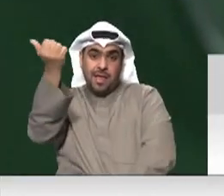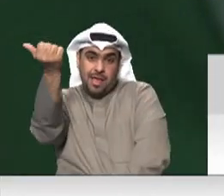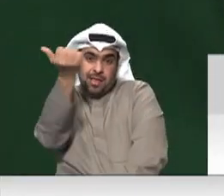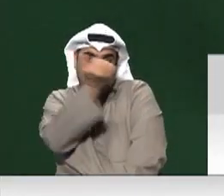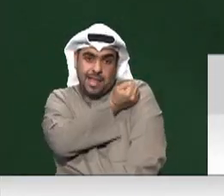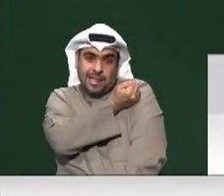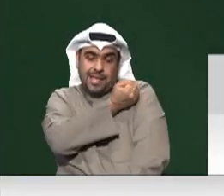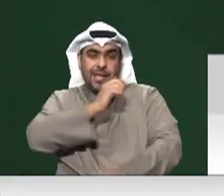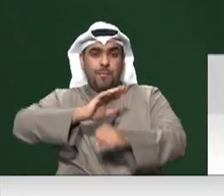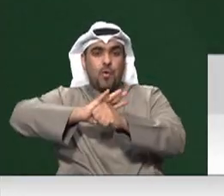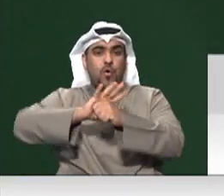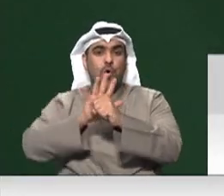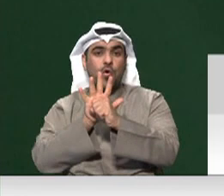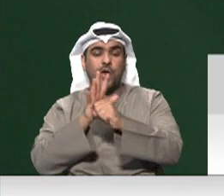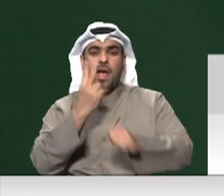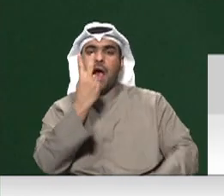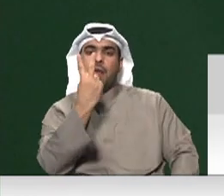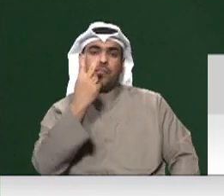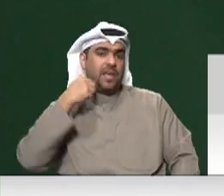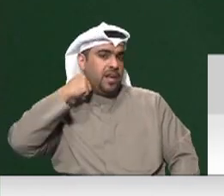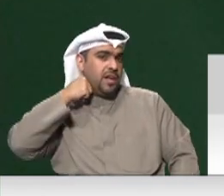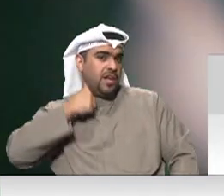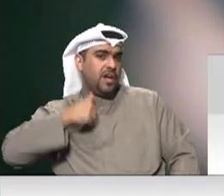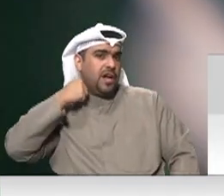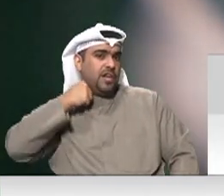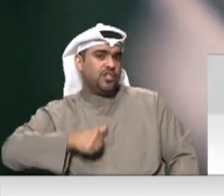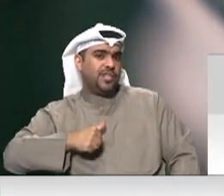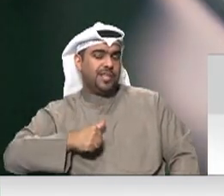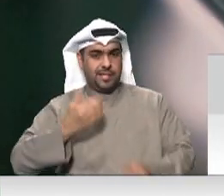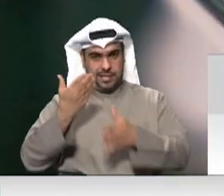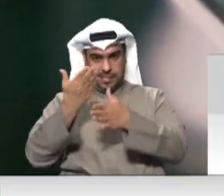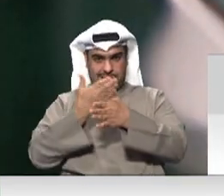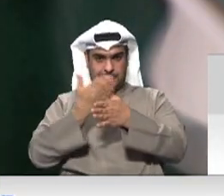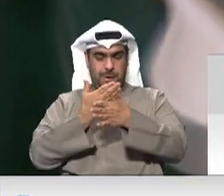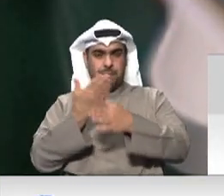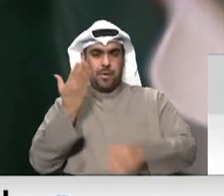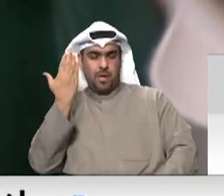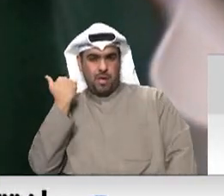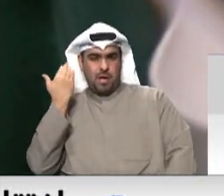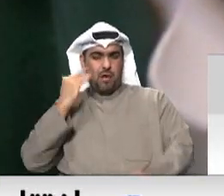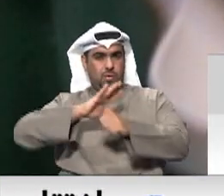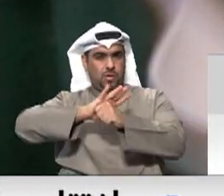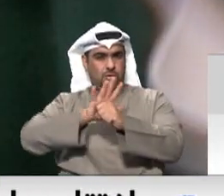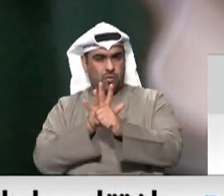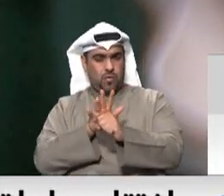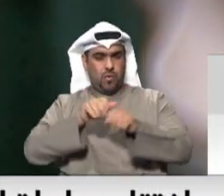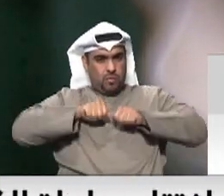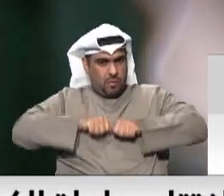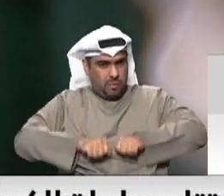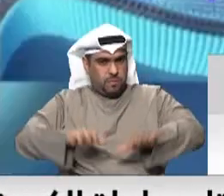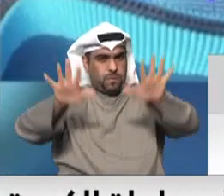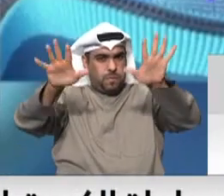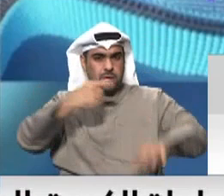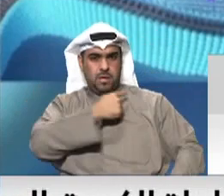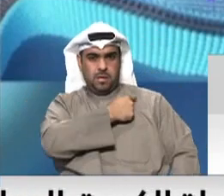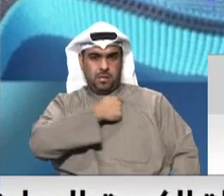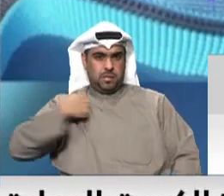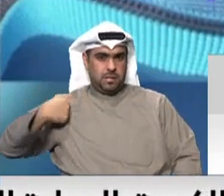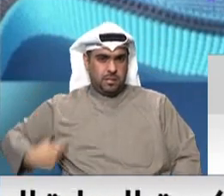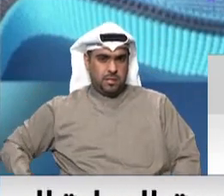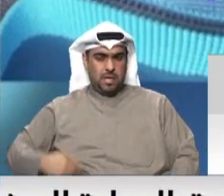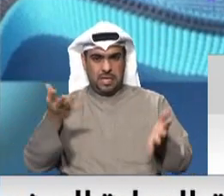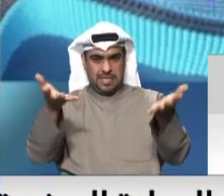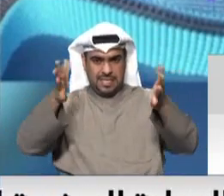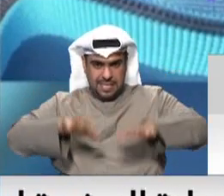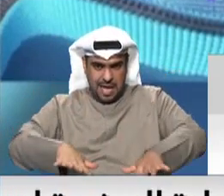19 بعد أن نجحا في تقليل مدة المرض وتخفيف الآثار الجانبية الضارة وفقا للبيانات السريرية